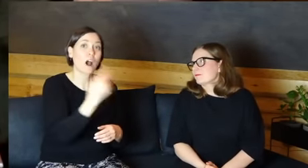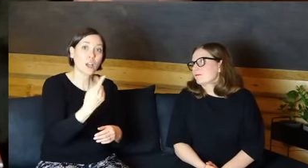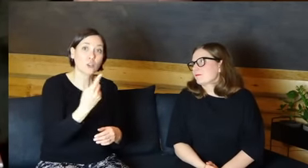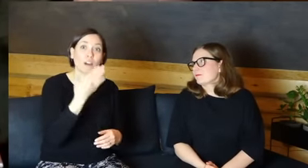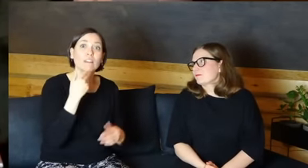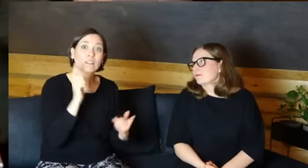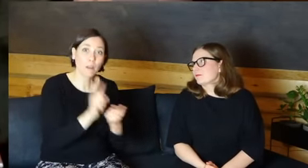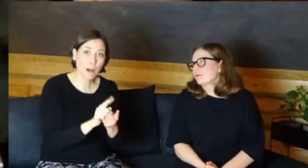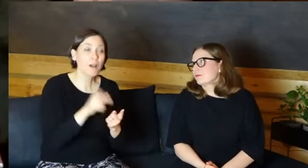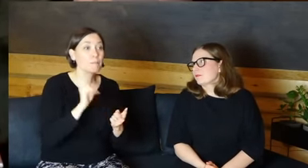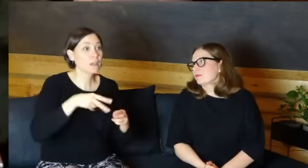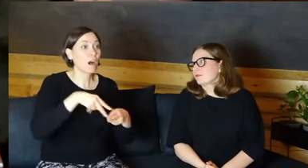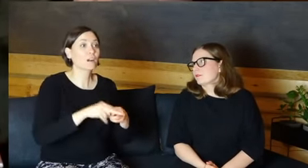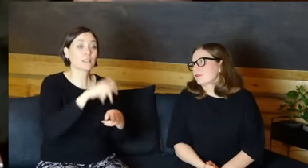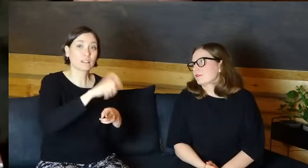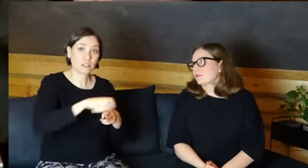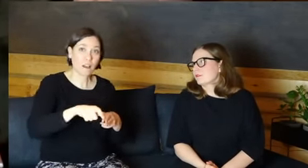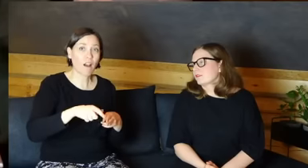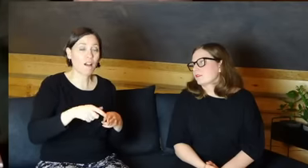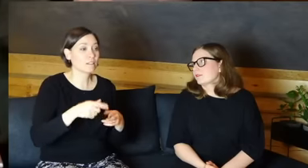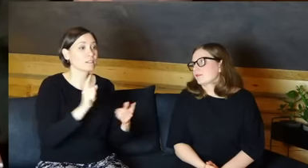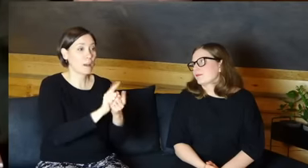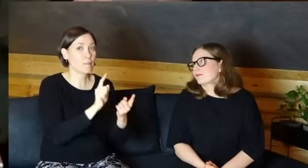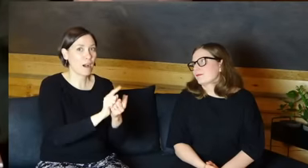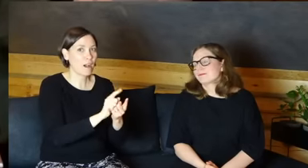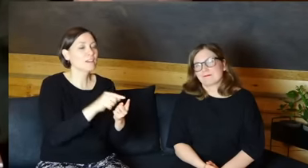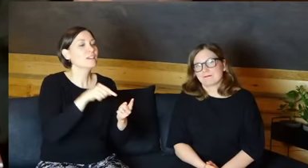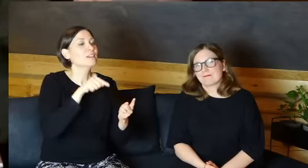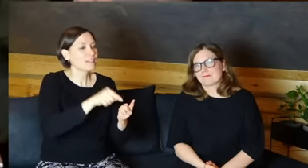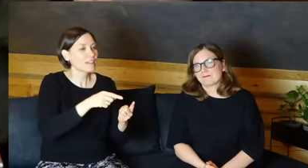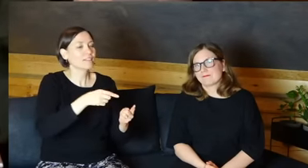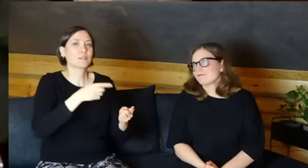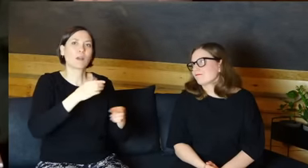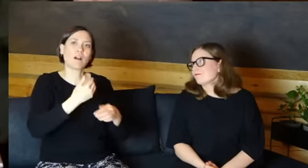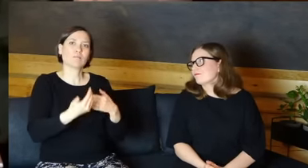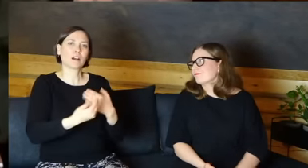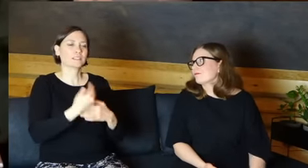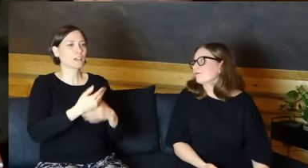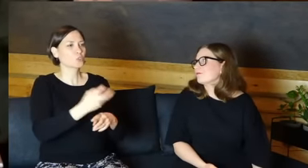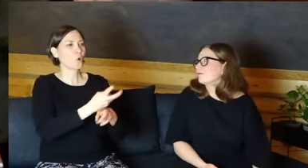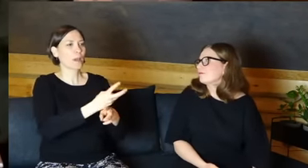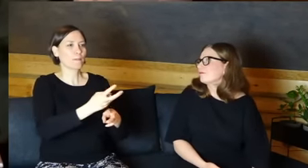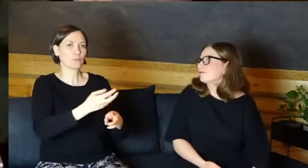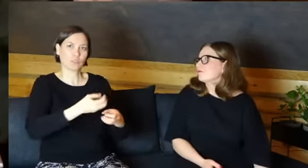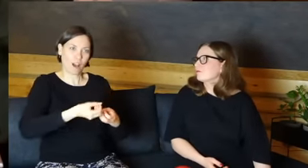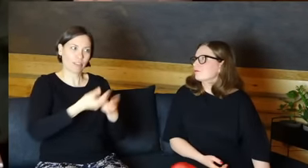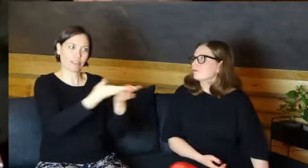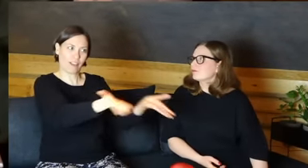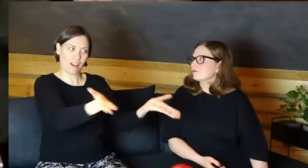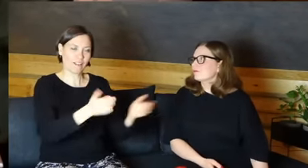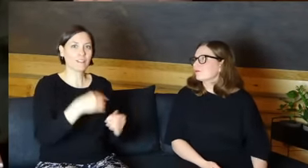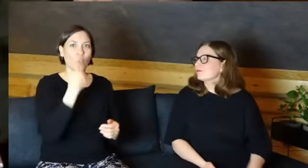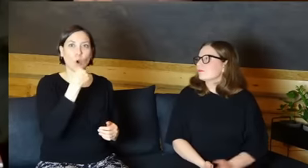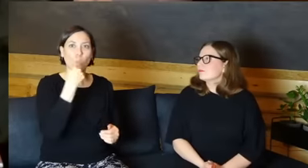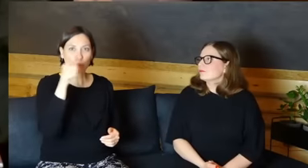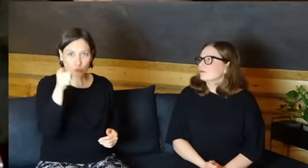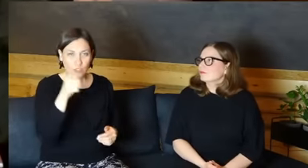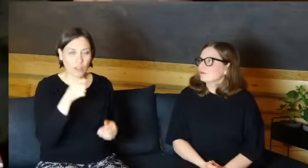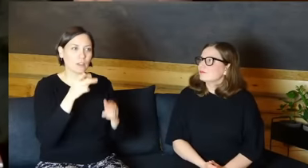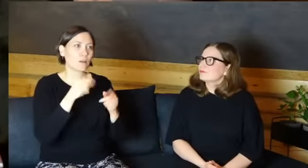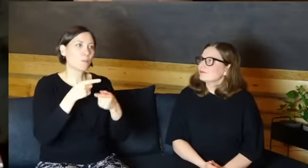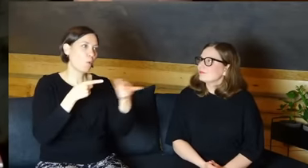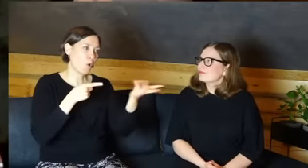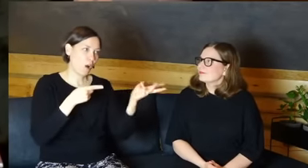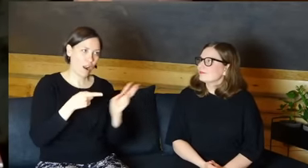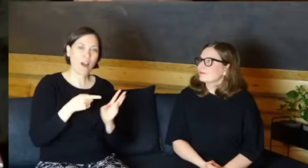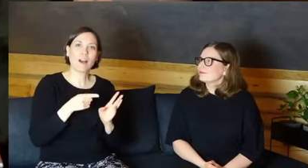sen lopputuloksen, ja se muodostuu se meidän asiakaskokemus sieltä. Niin sen vuoksi te siellä Oulussa ja muutenkin niin on paljon